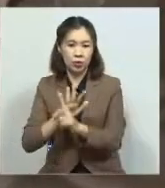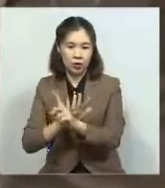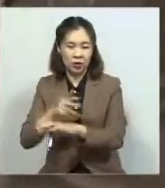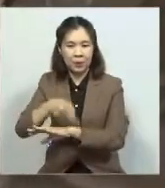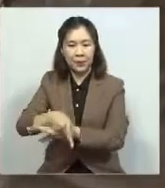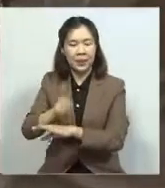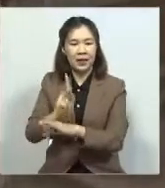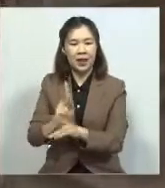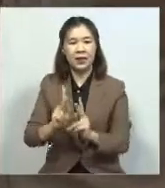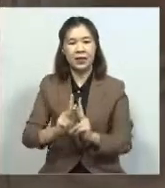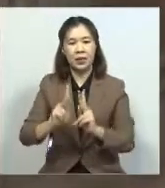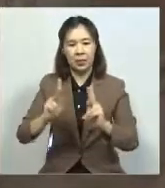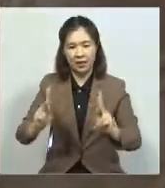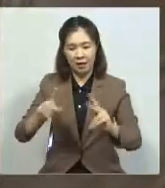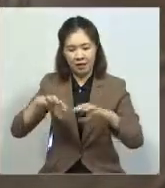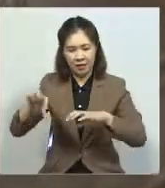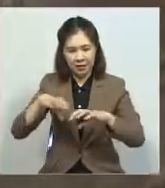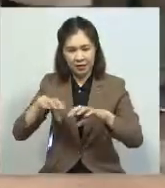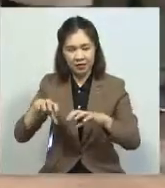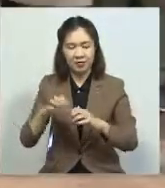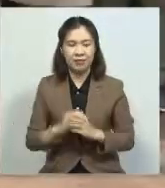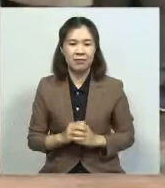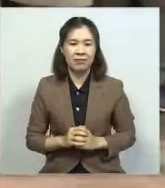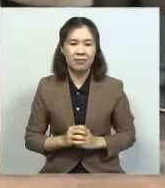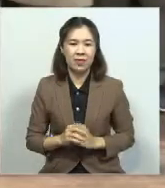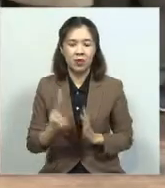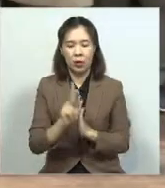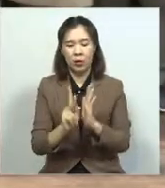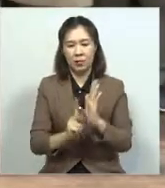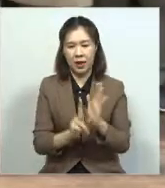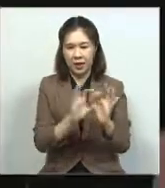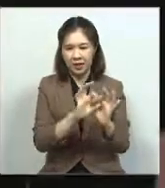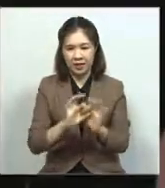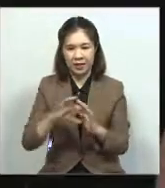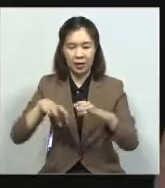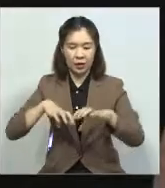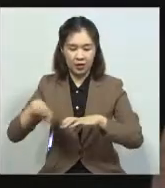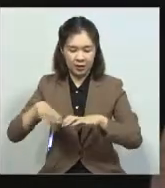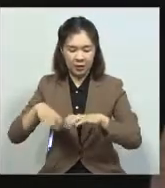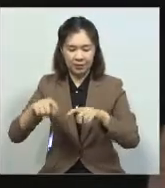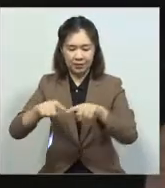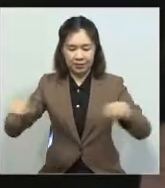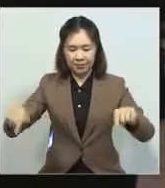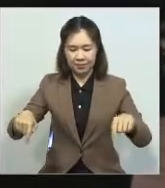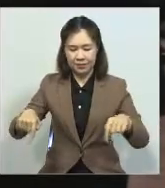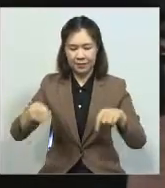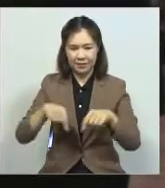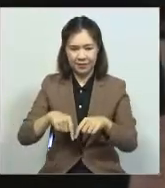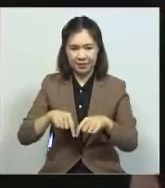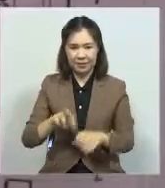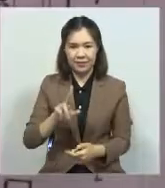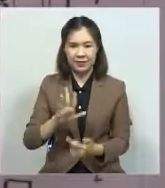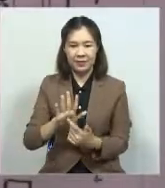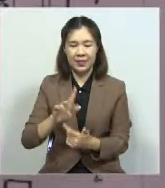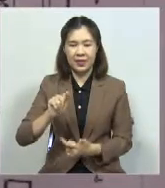ฐานะประธานคณะกรรมการวิสามัญศึกษาข้อเท็จจริงและกฎหมายที่ใช้ในการบริหารจัดการพื้นที่เกาะรัตนโกสินทร์